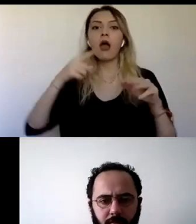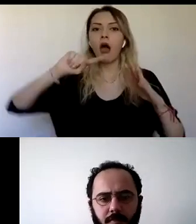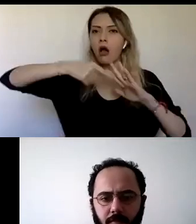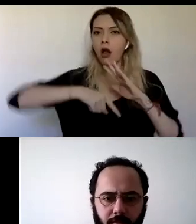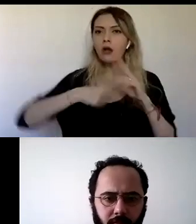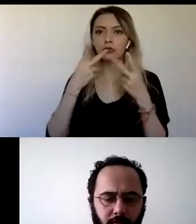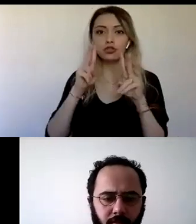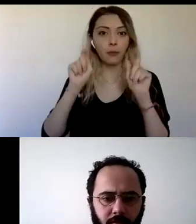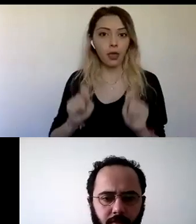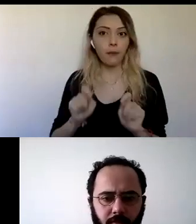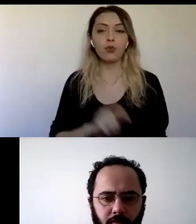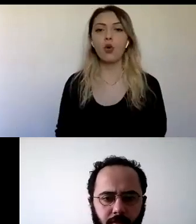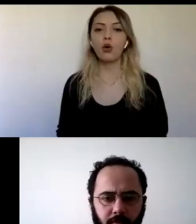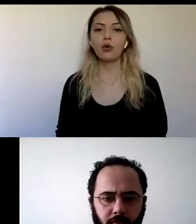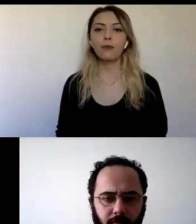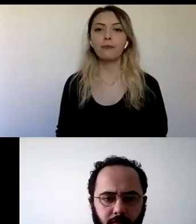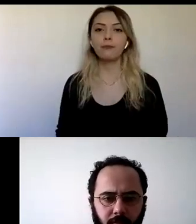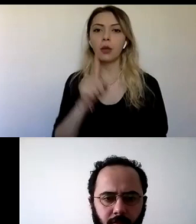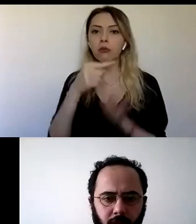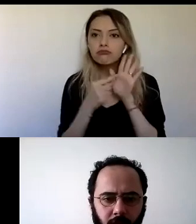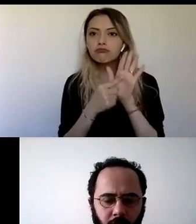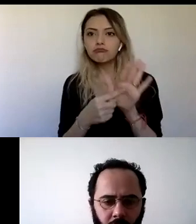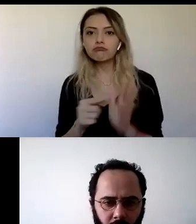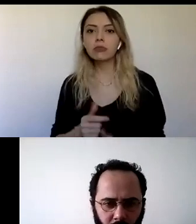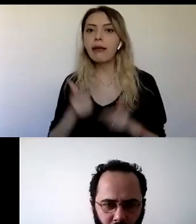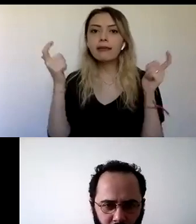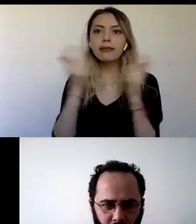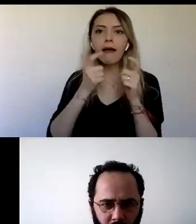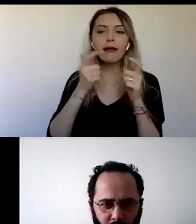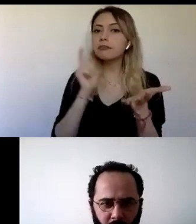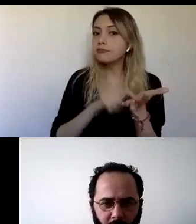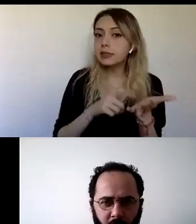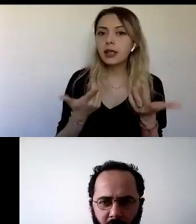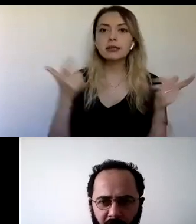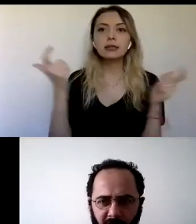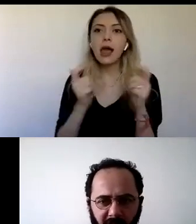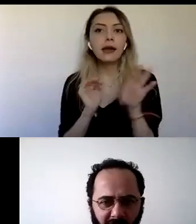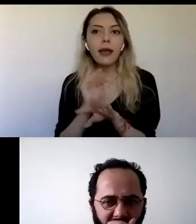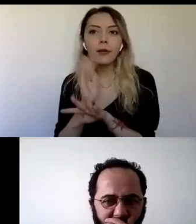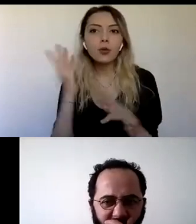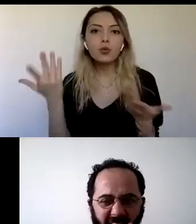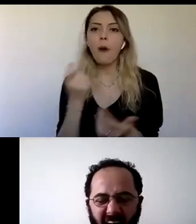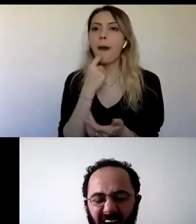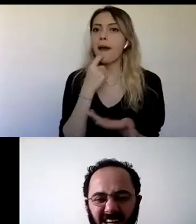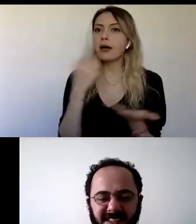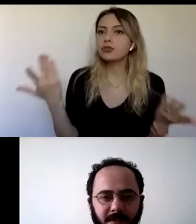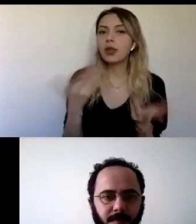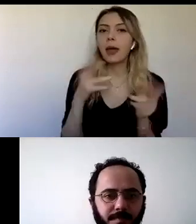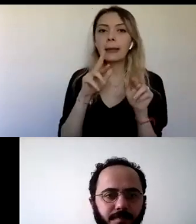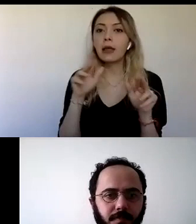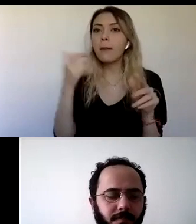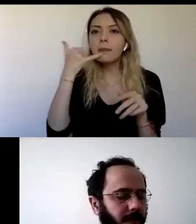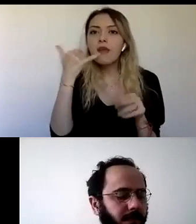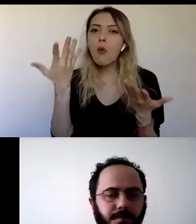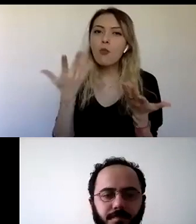link kısaltmıştım. Link salt, bu linki kaç kişi nereden tıklamış, e-mail mi ya da farklı yerlerden mi? Bu da bize aslında oldukça